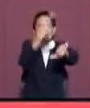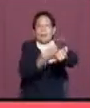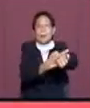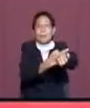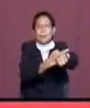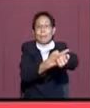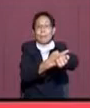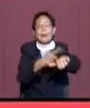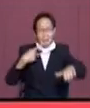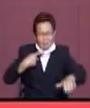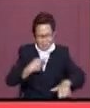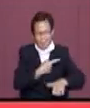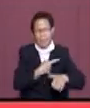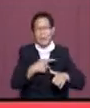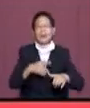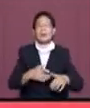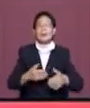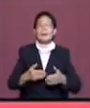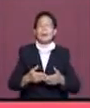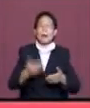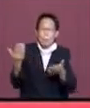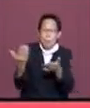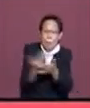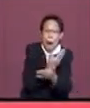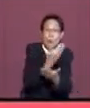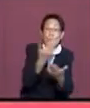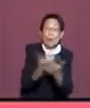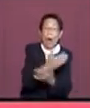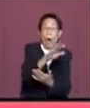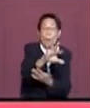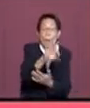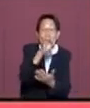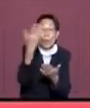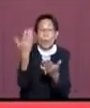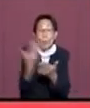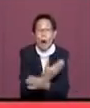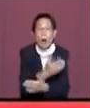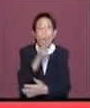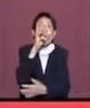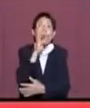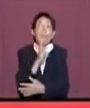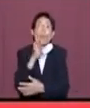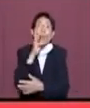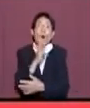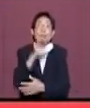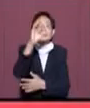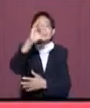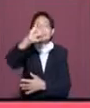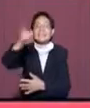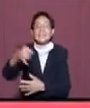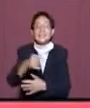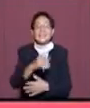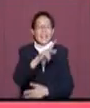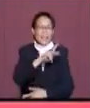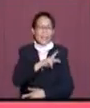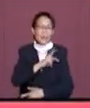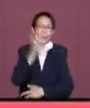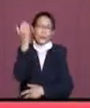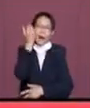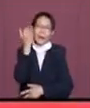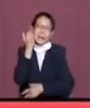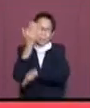kalinya kita baru saja mendapat seorang wanita sebagai ketua hakim